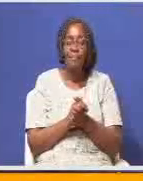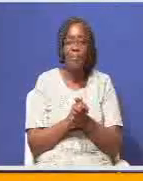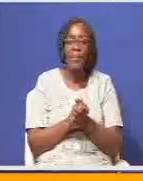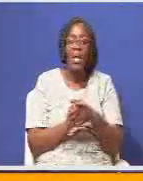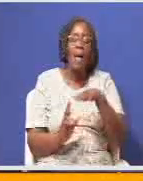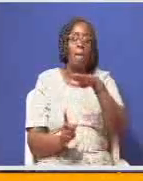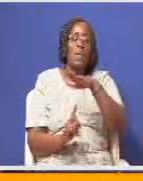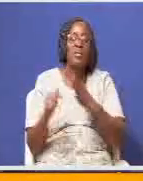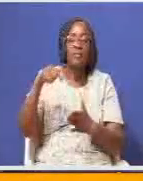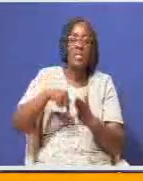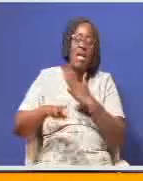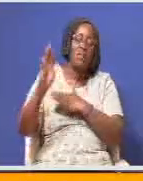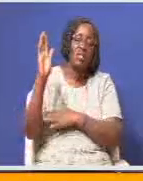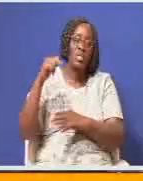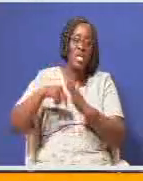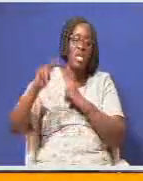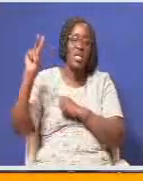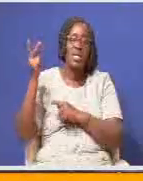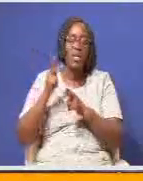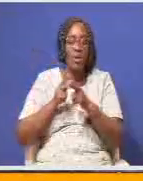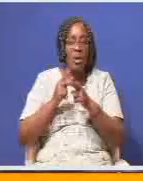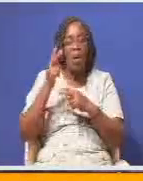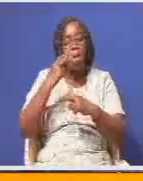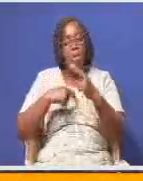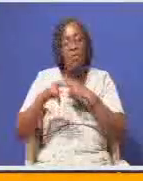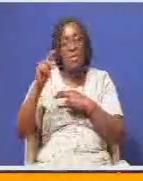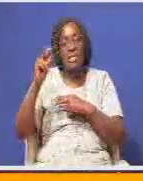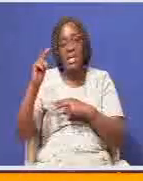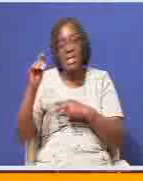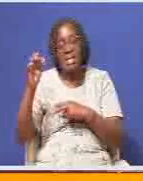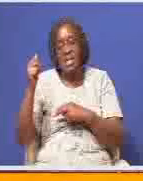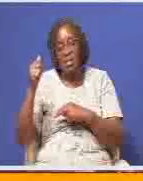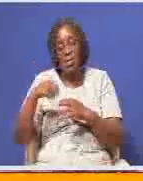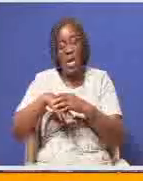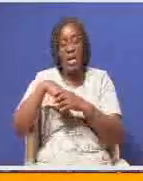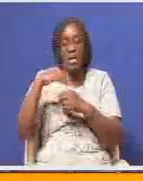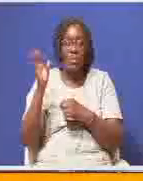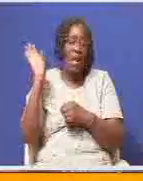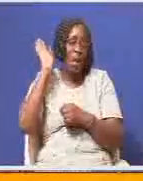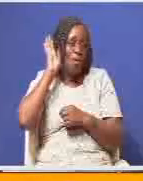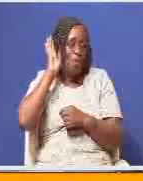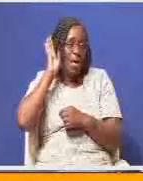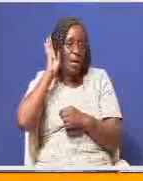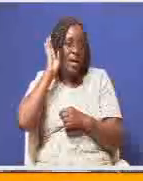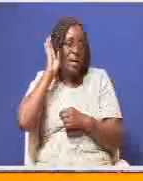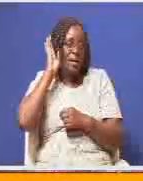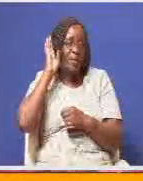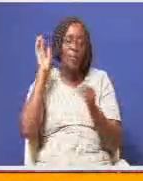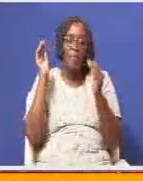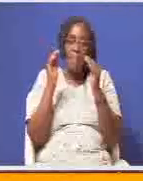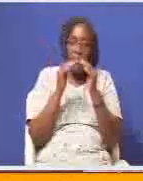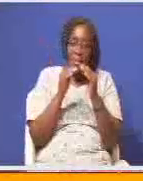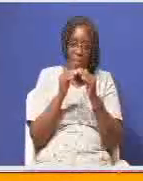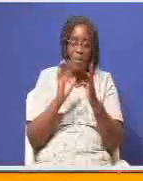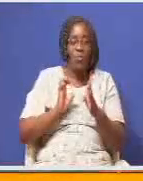Ministro karibu ndani ya ndiguru ne Kenya bwana Professor Kithure Kindiki na ministro karibu mbwana Denduale bokuruka garune county ko trima na